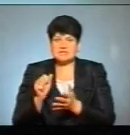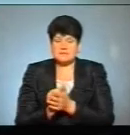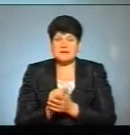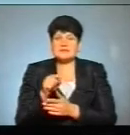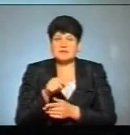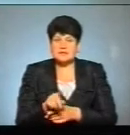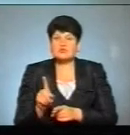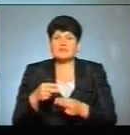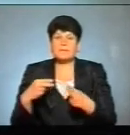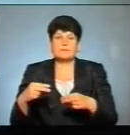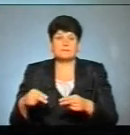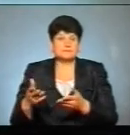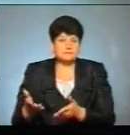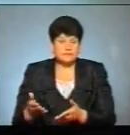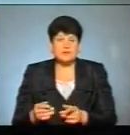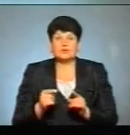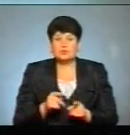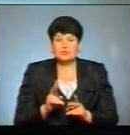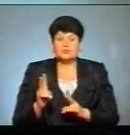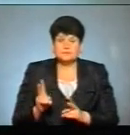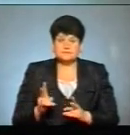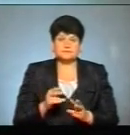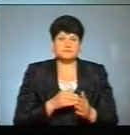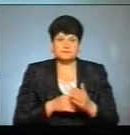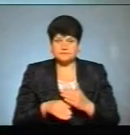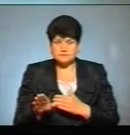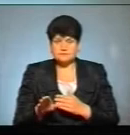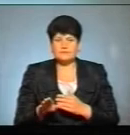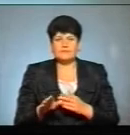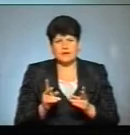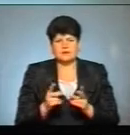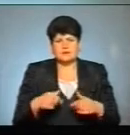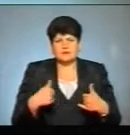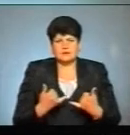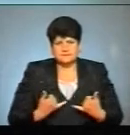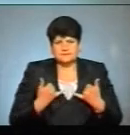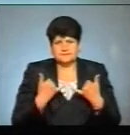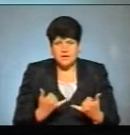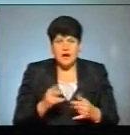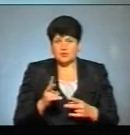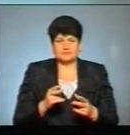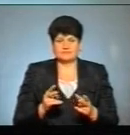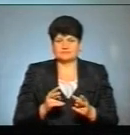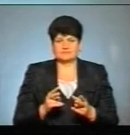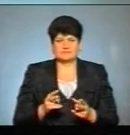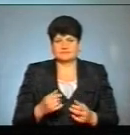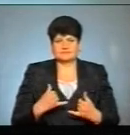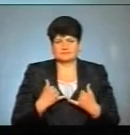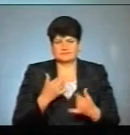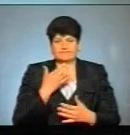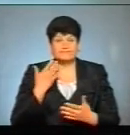що в них торгують. Тому деякі пішли орендодавці на зустріч цим підприємцям, а деякі не пішли. Отже,